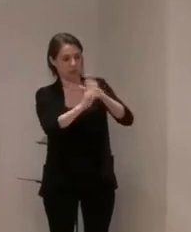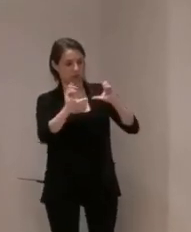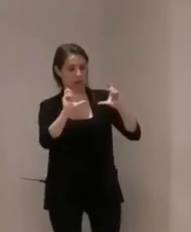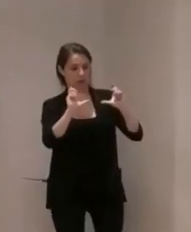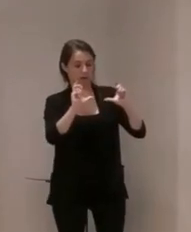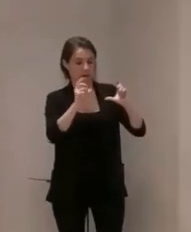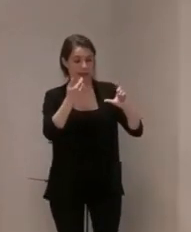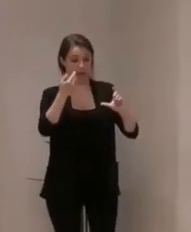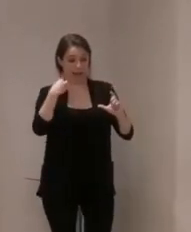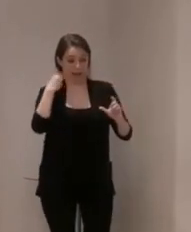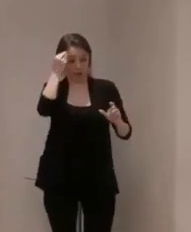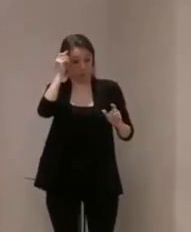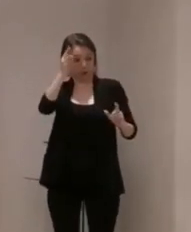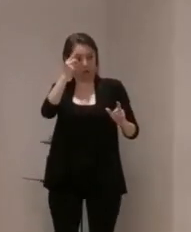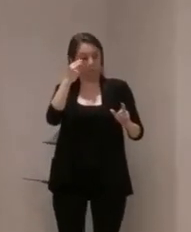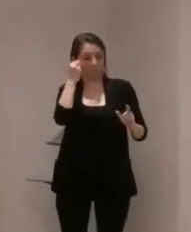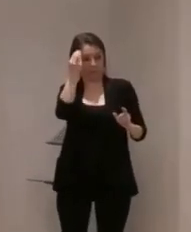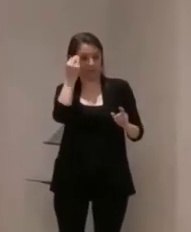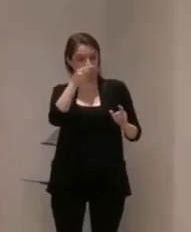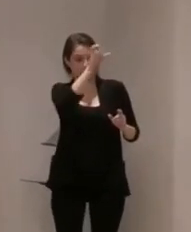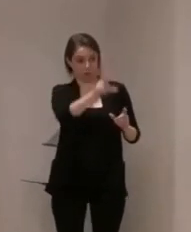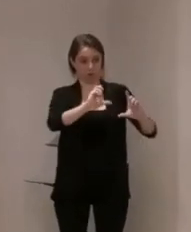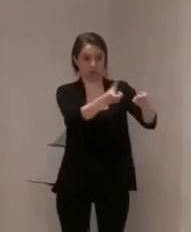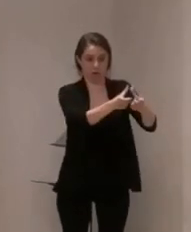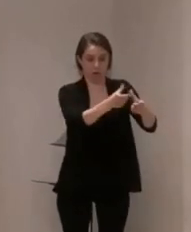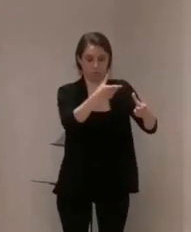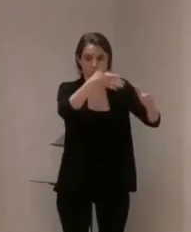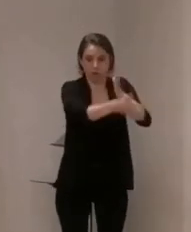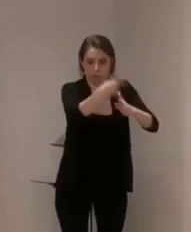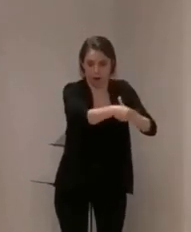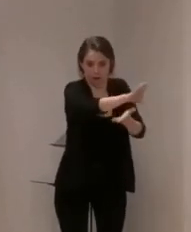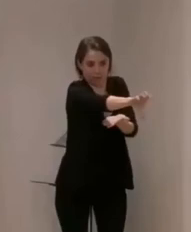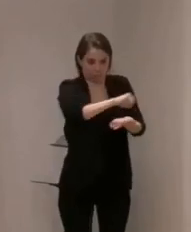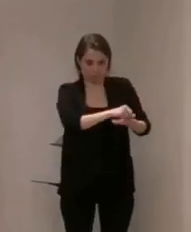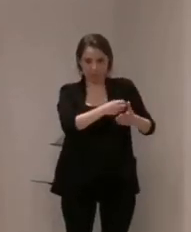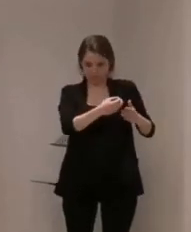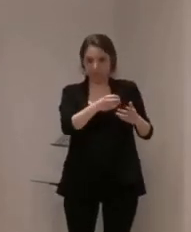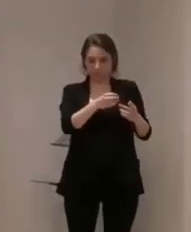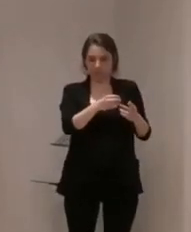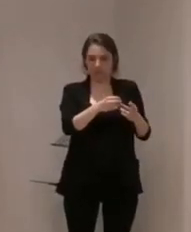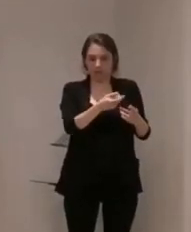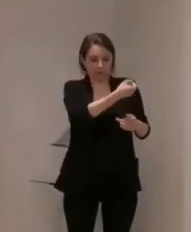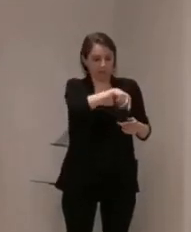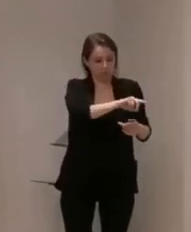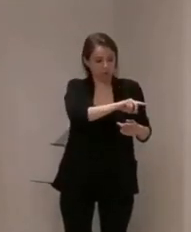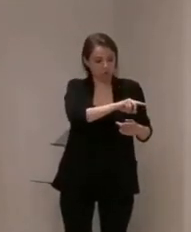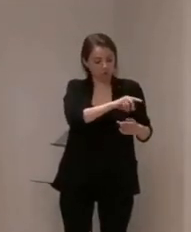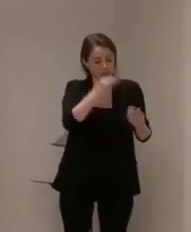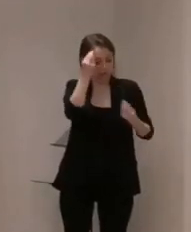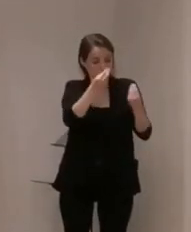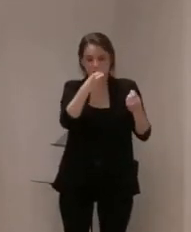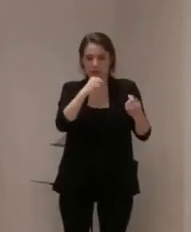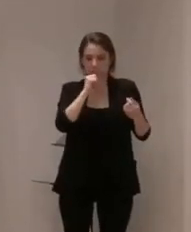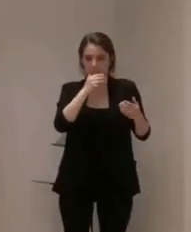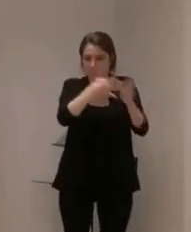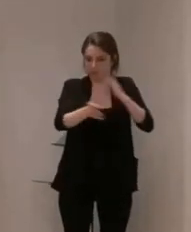pareixien. Des de la nostra perspectiva, els que pujaven allà dintre es mereixen ser recordats per causa, no només pel